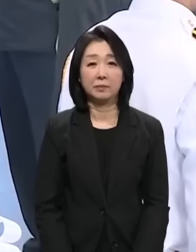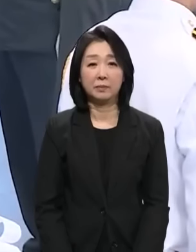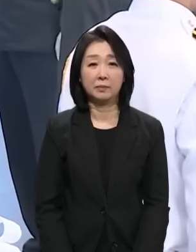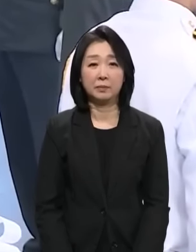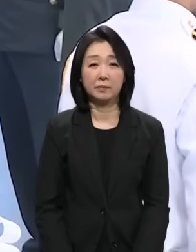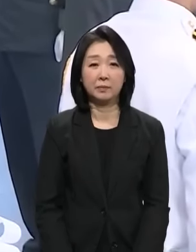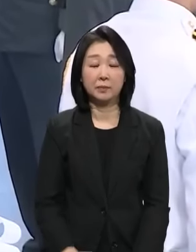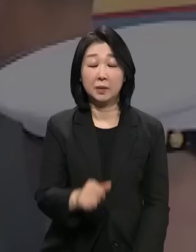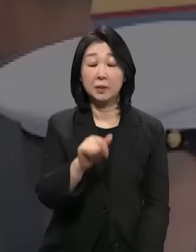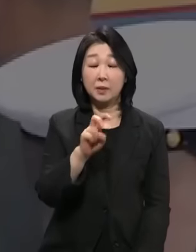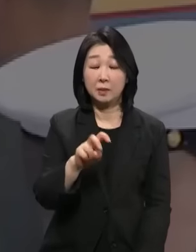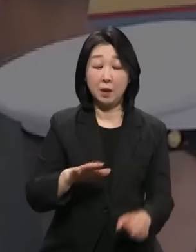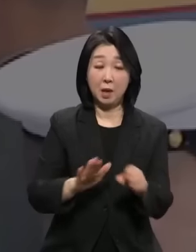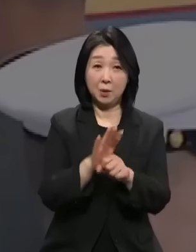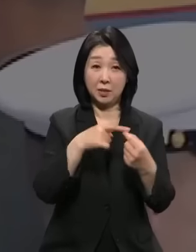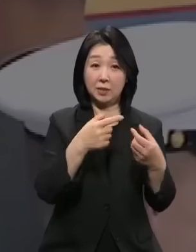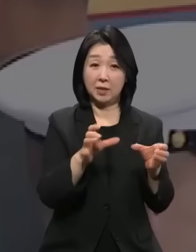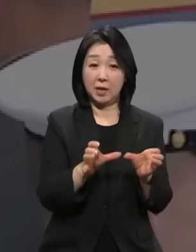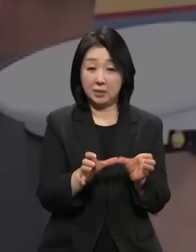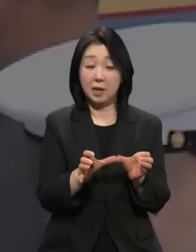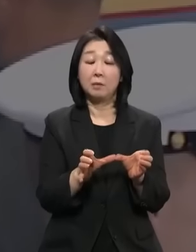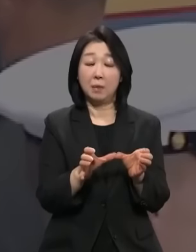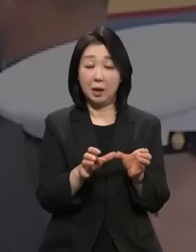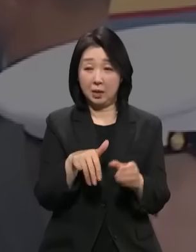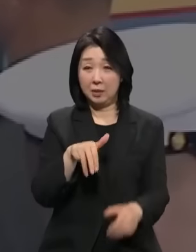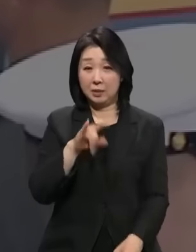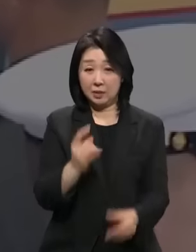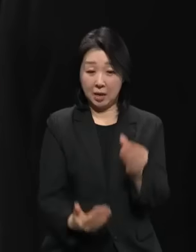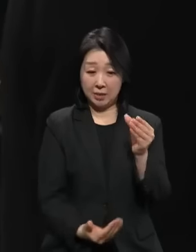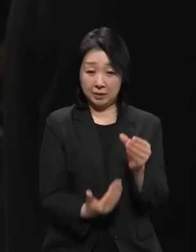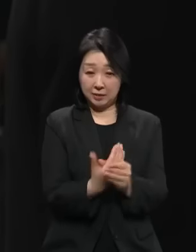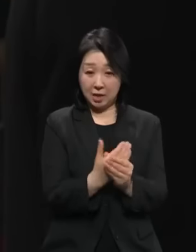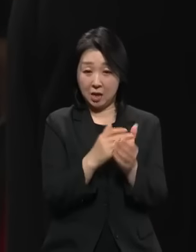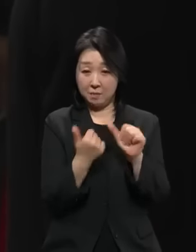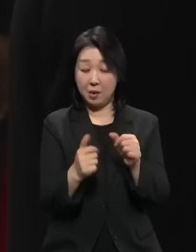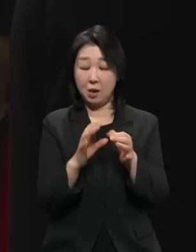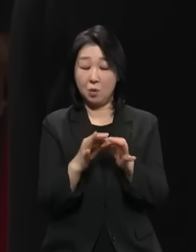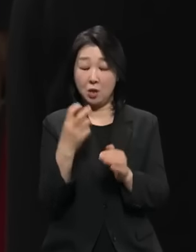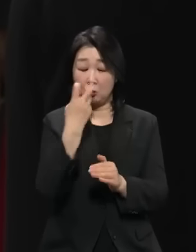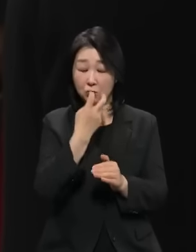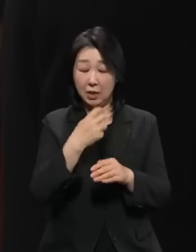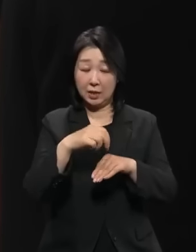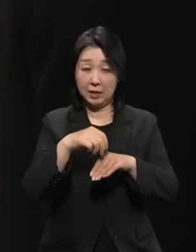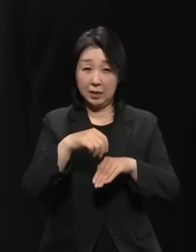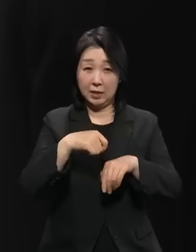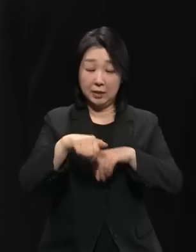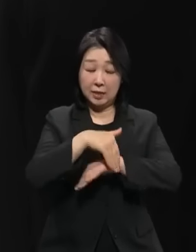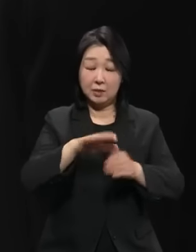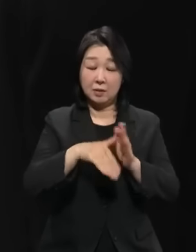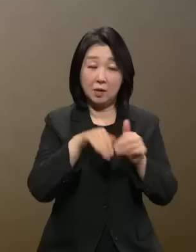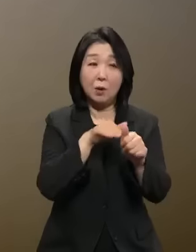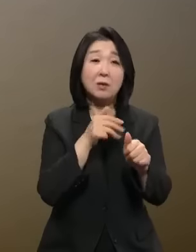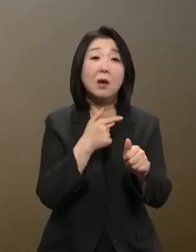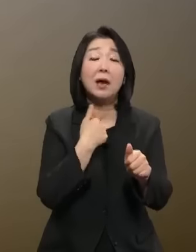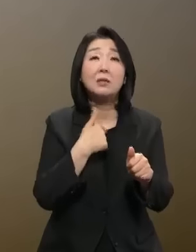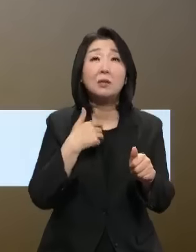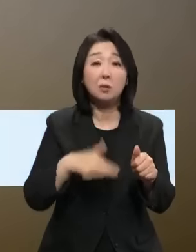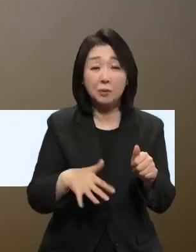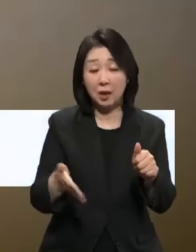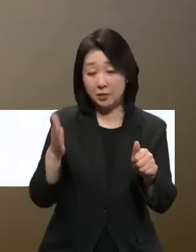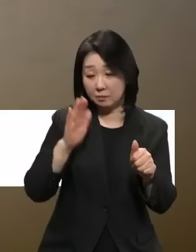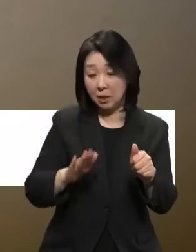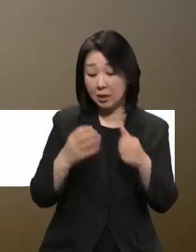임성근 전 해병대 1사단장은 최상병을 사망에 이르게 한 수색작전에 관여한 바가 없다고 주장해왔습니다. 그러나